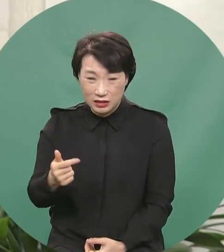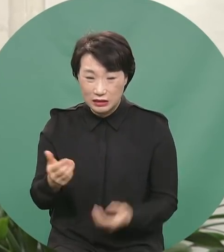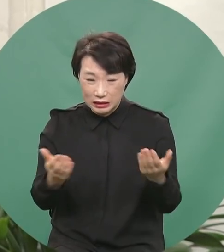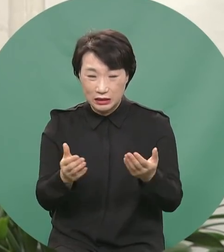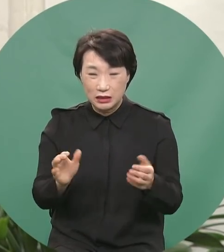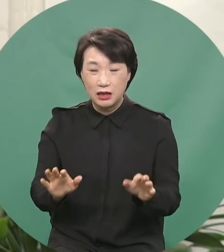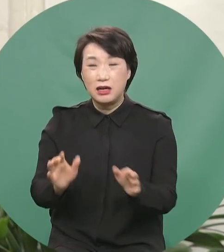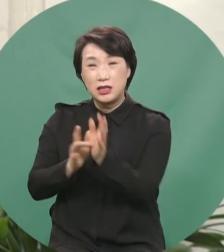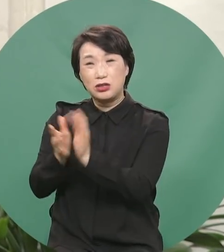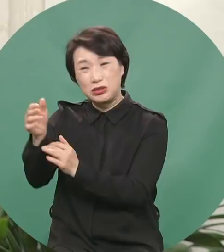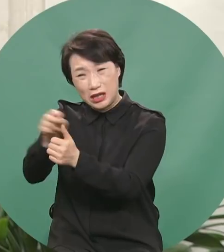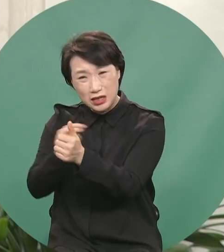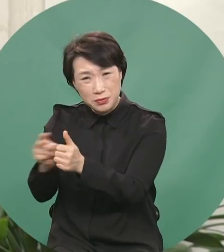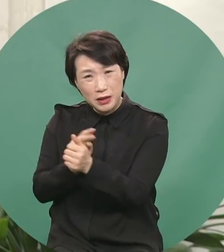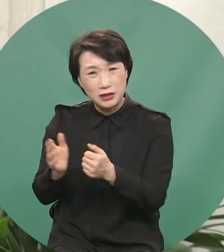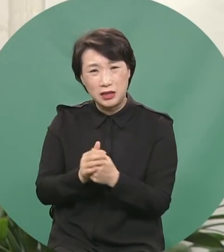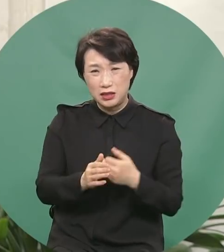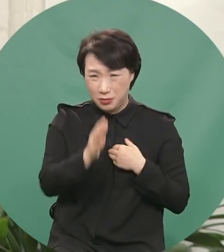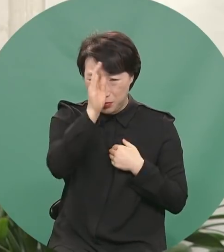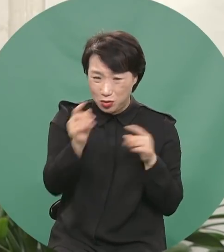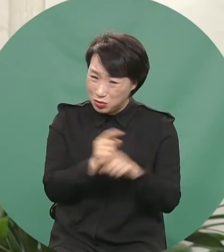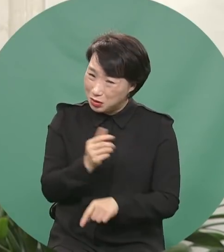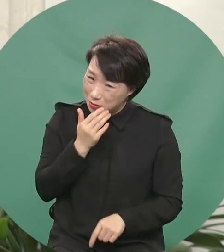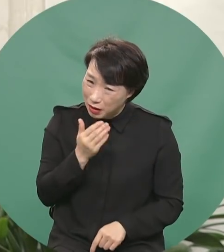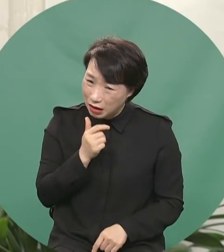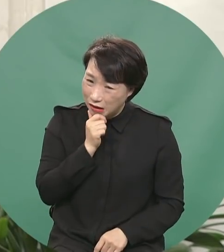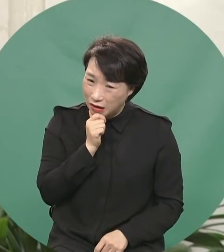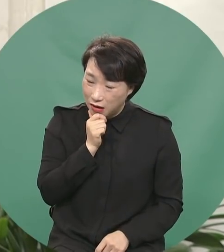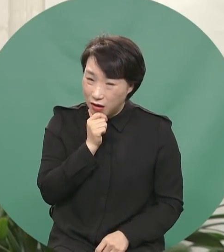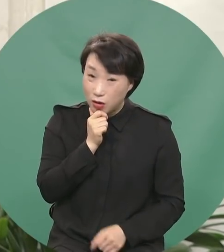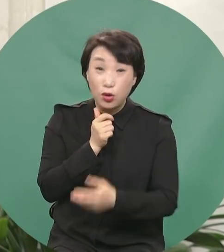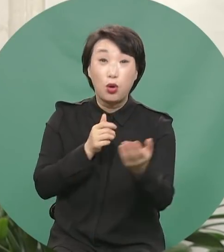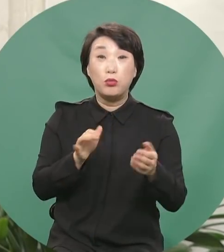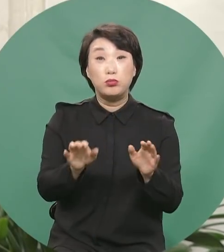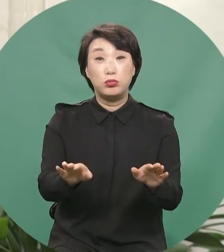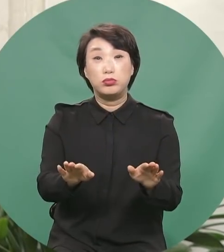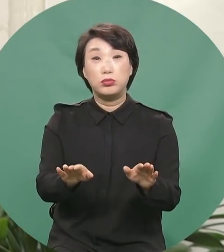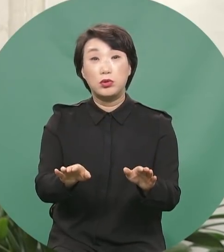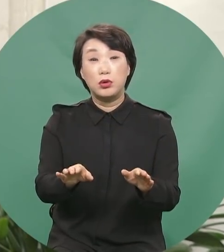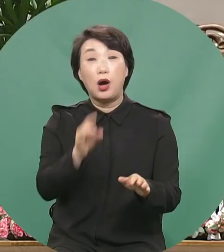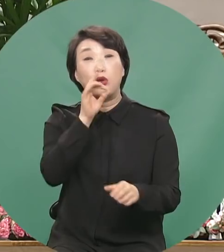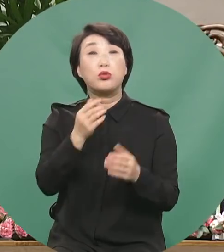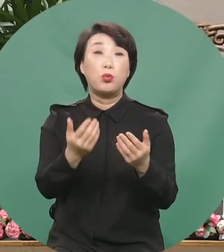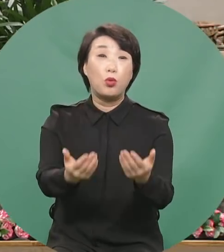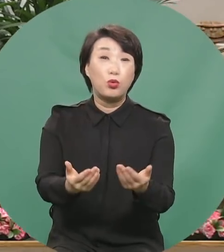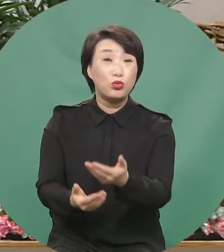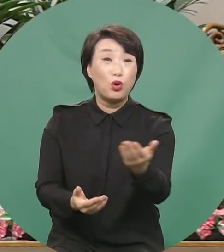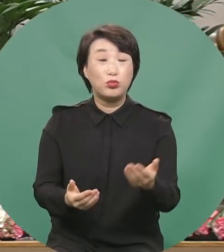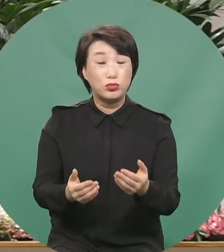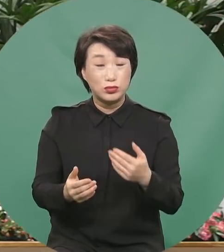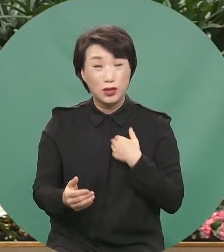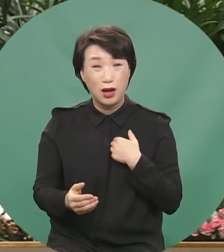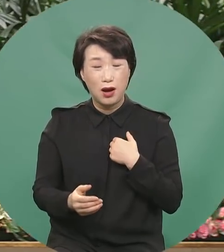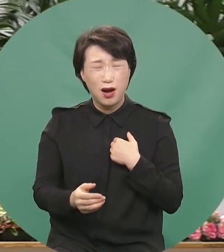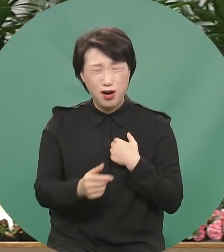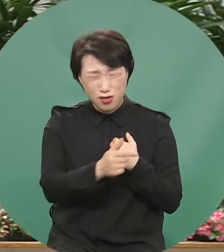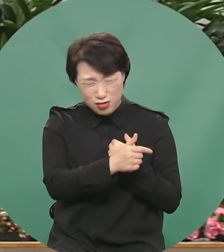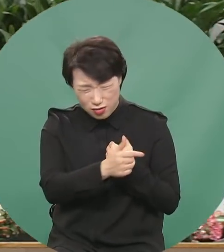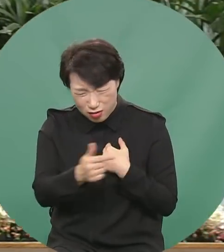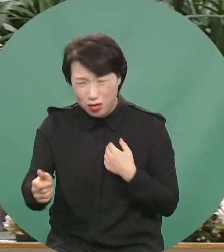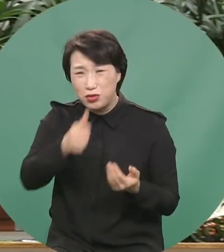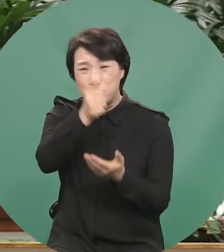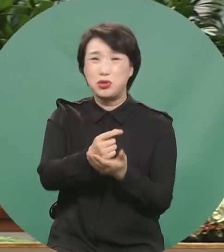자직에 맞았다고 되겠어. 그러면 안 되면 어떡할 건데? 응? 내가 이렇게 엄청난